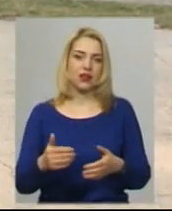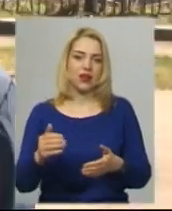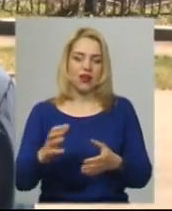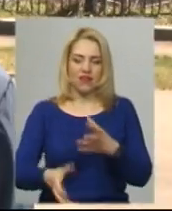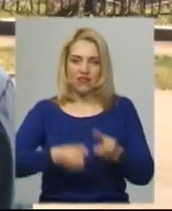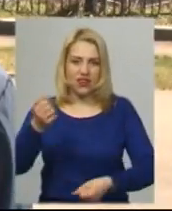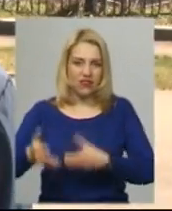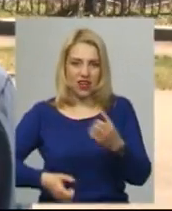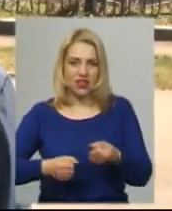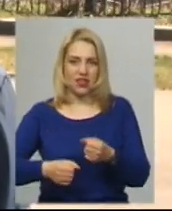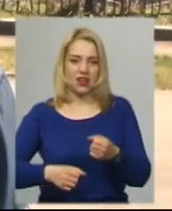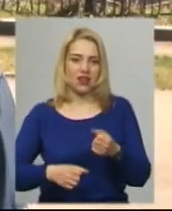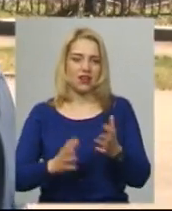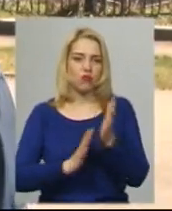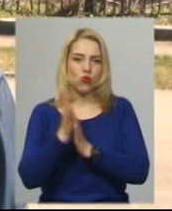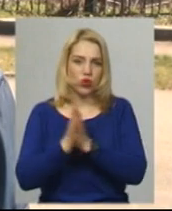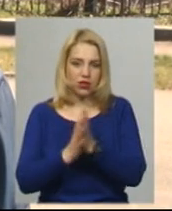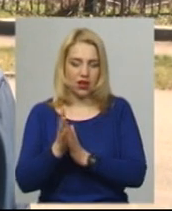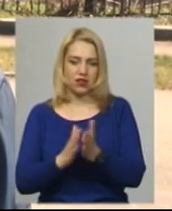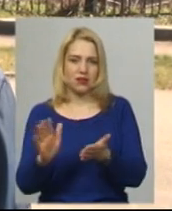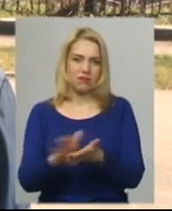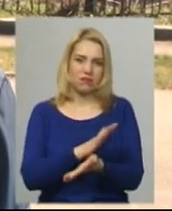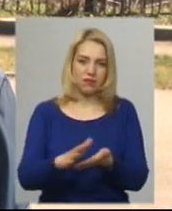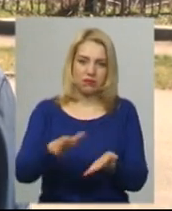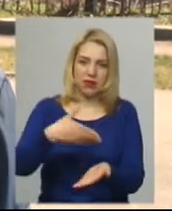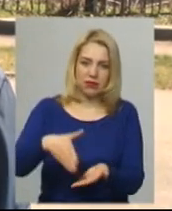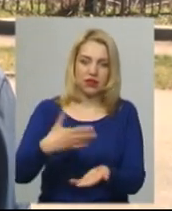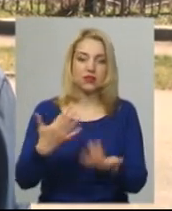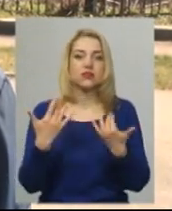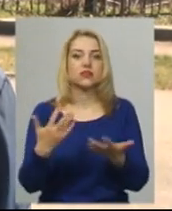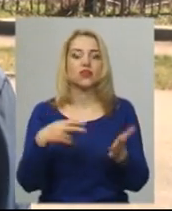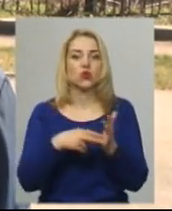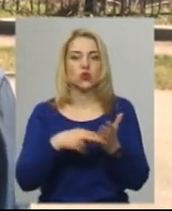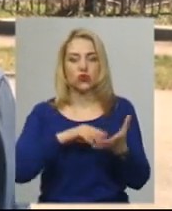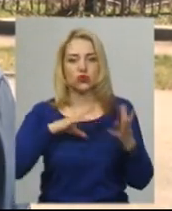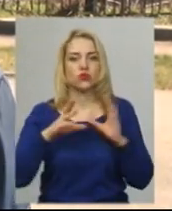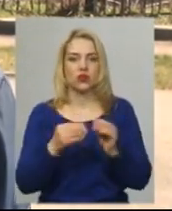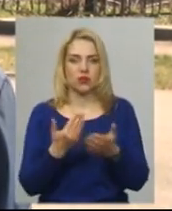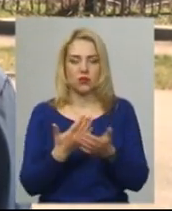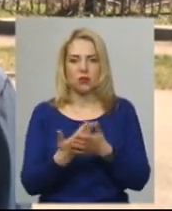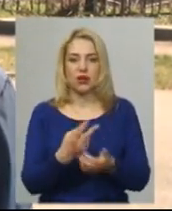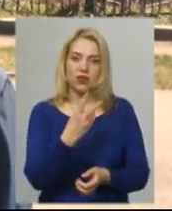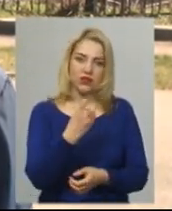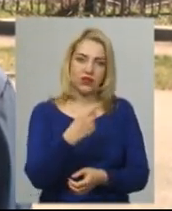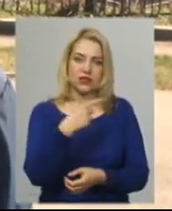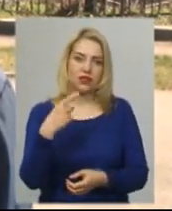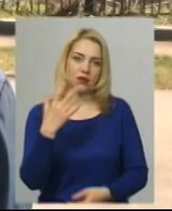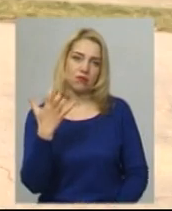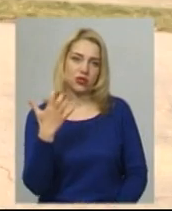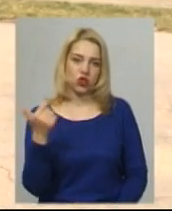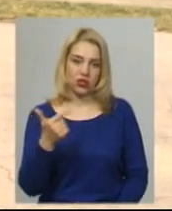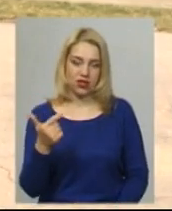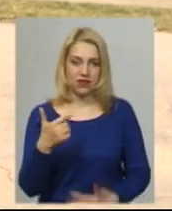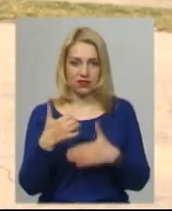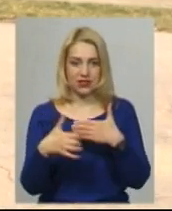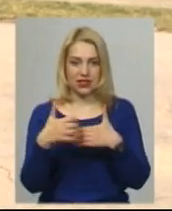замітання біля могили. Скільки це коштує? Ну, там... Починаючи від 200 гривень до 500 гривень. Це в середньому.